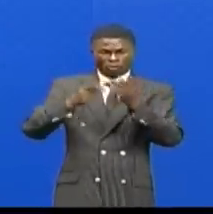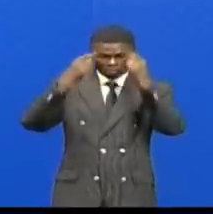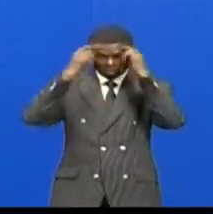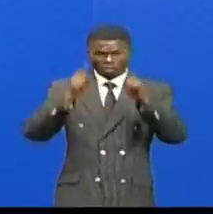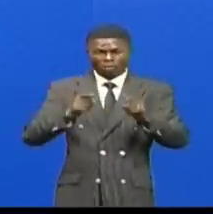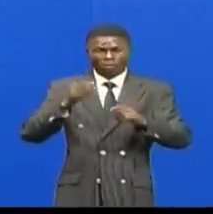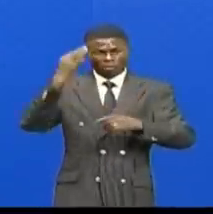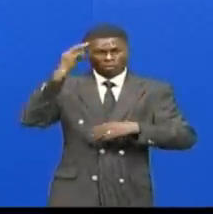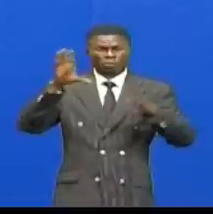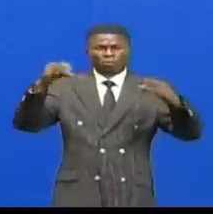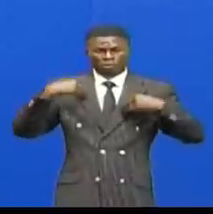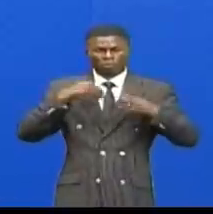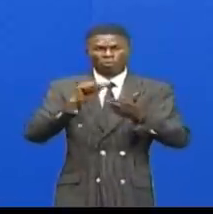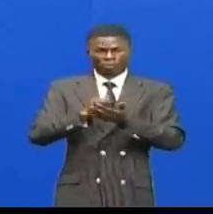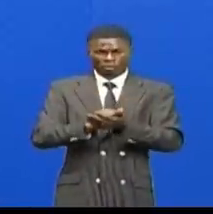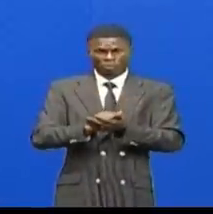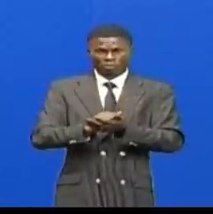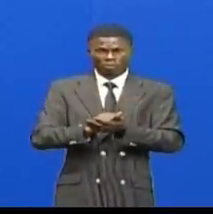a été adopté.